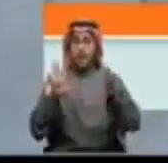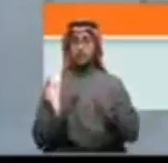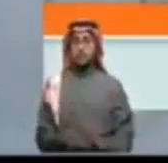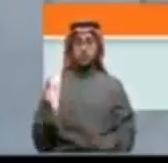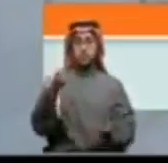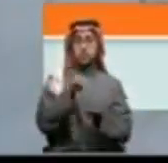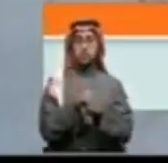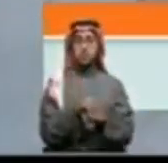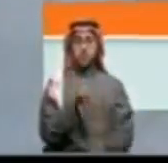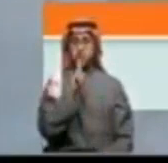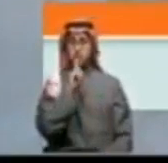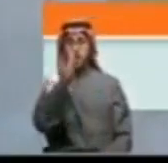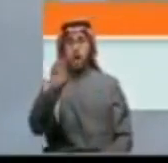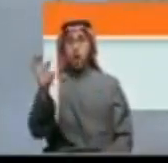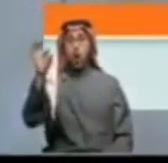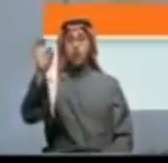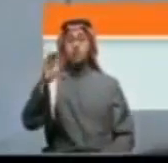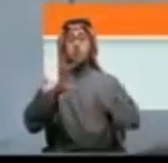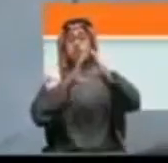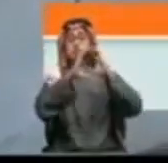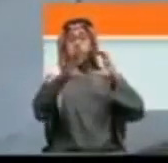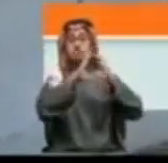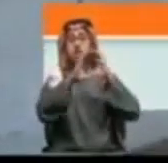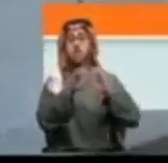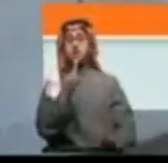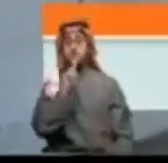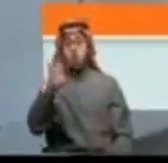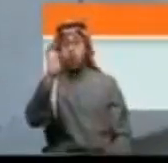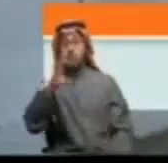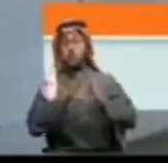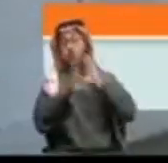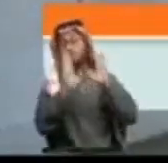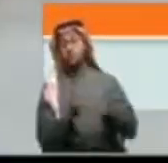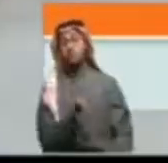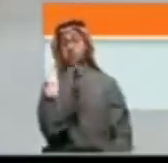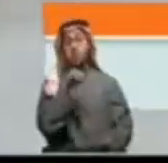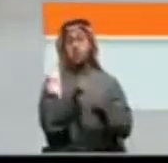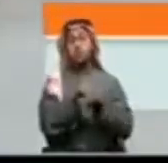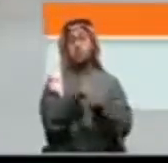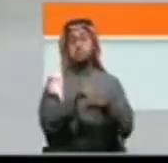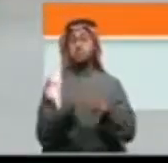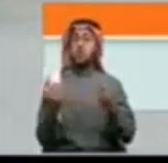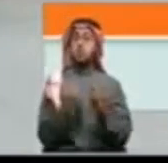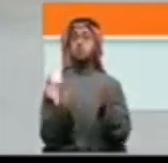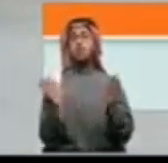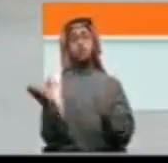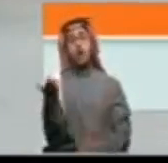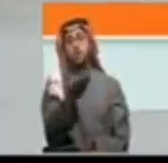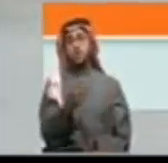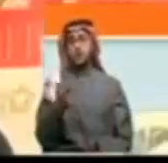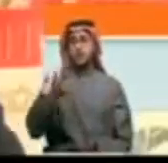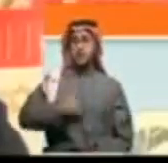ما يقارب 150 حافلة لنقل الزوار من أماكن مختلفة وبخطة سير